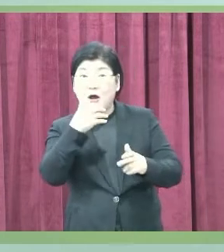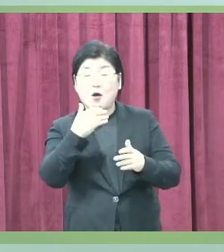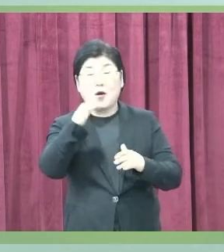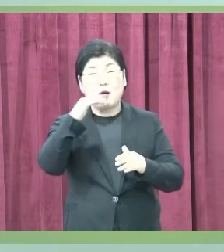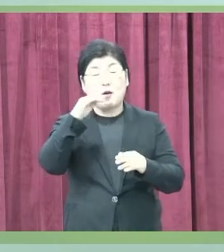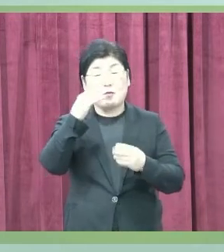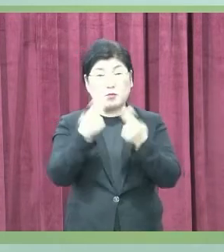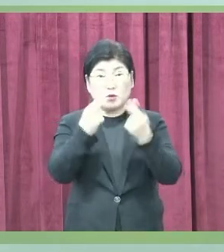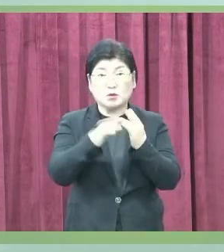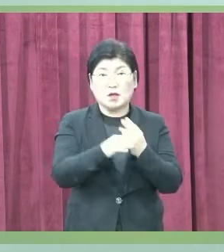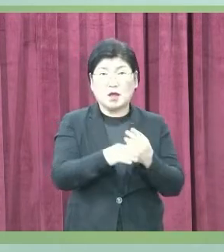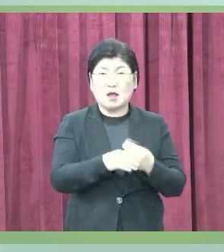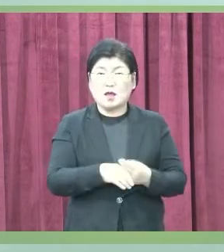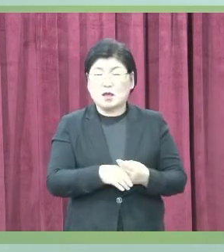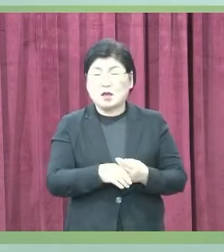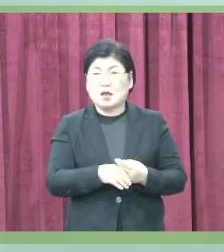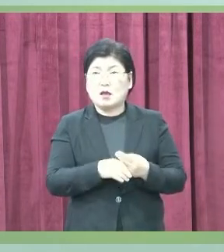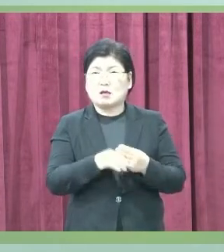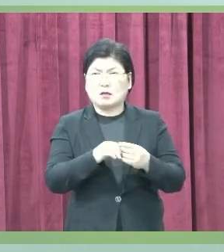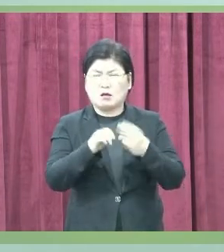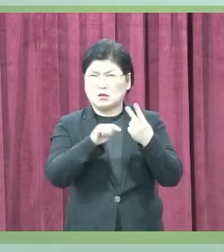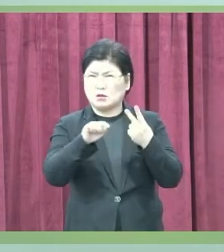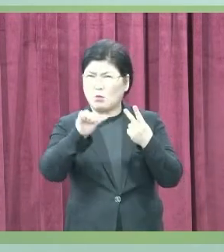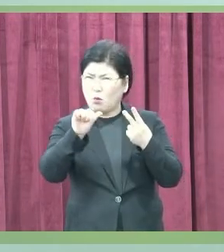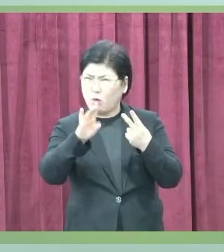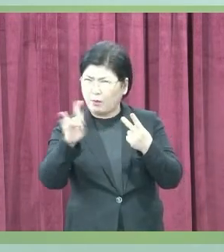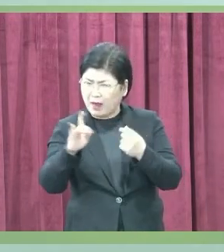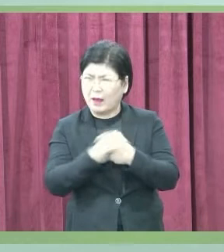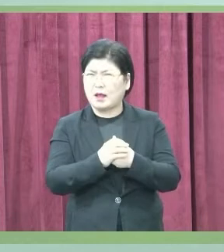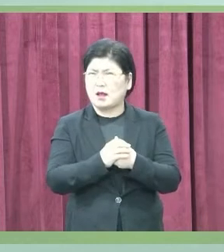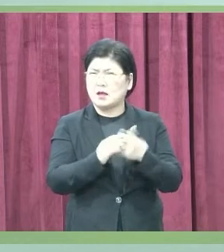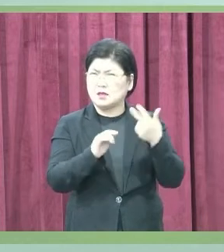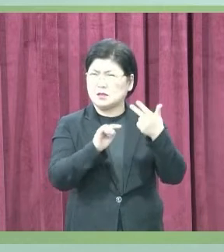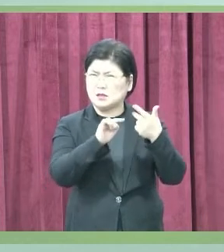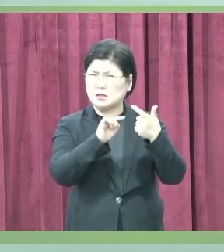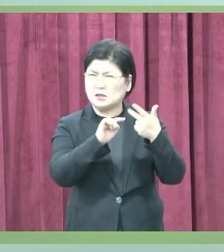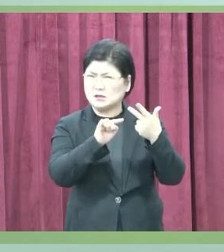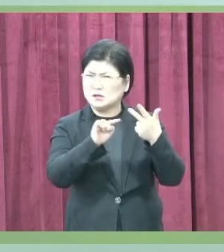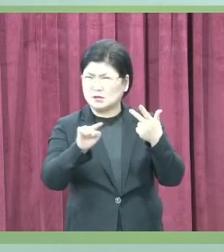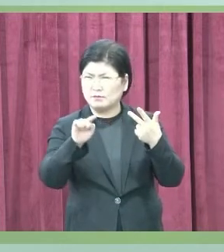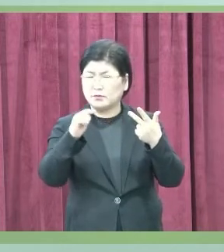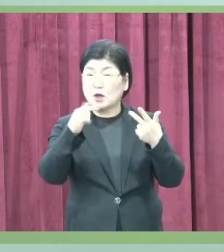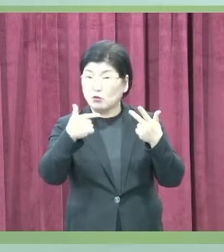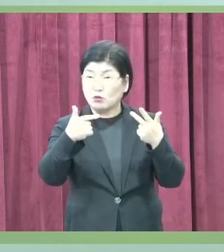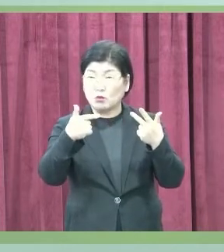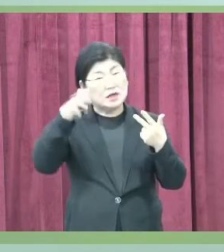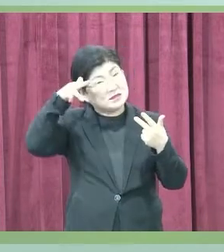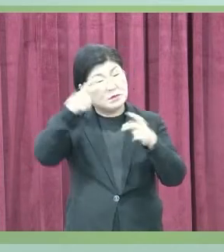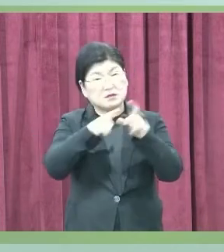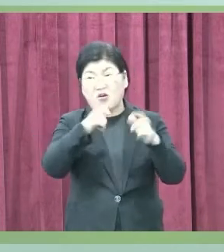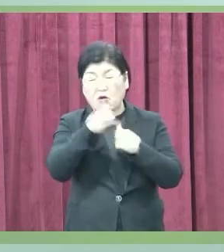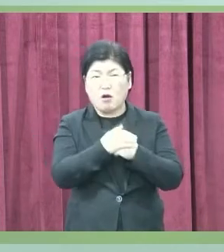우울이 3.1배, 불안이 2.5배, 치매가 7.6배 높으세요. 높은데 보면